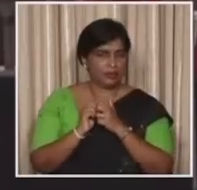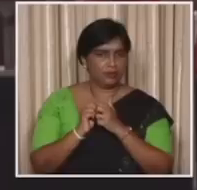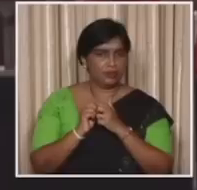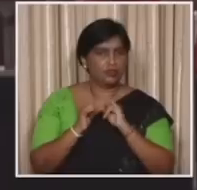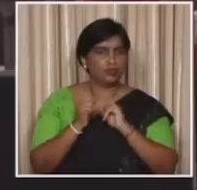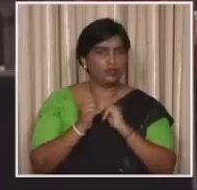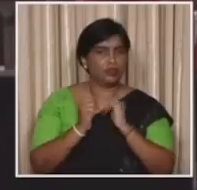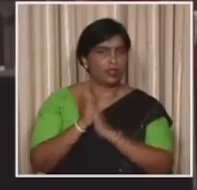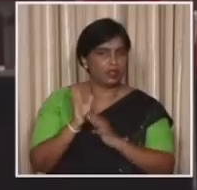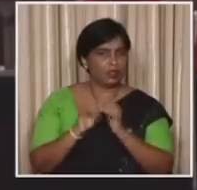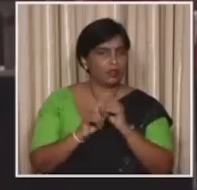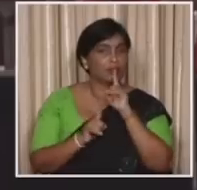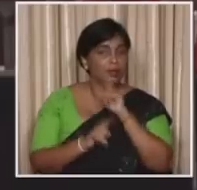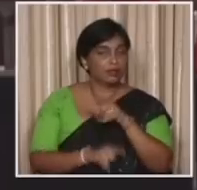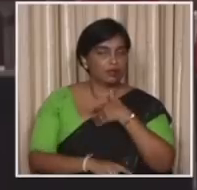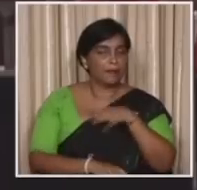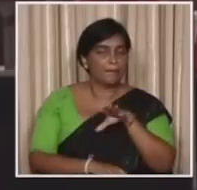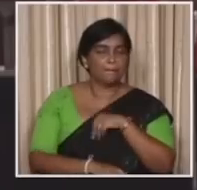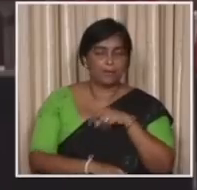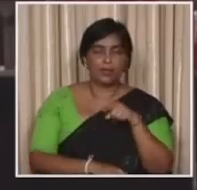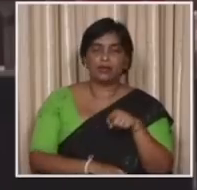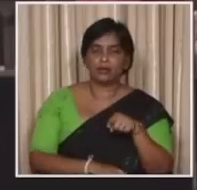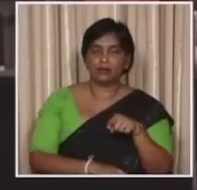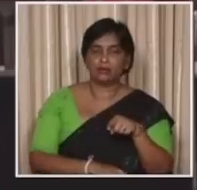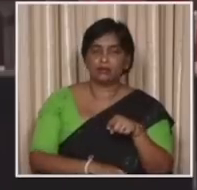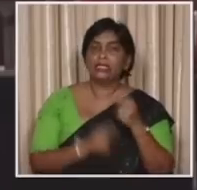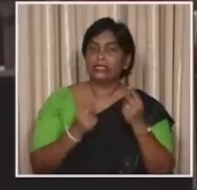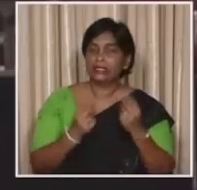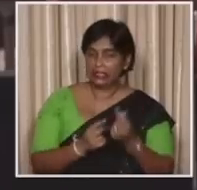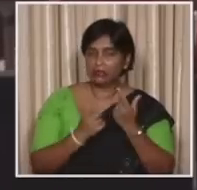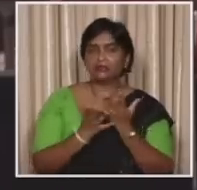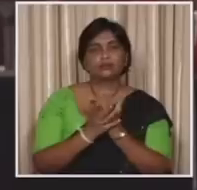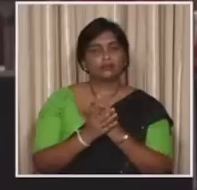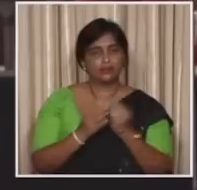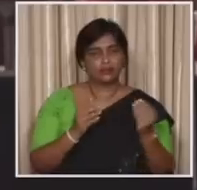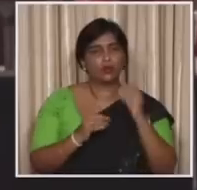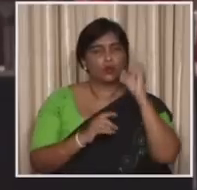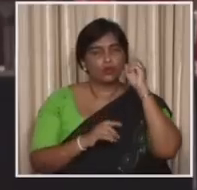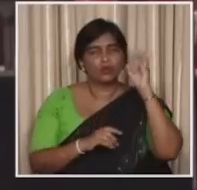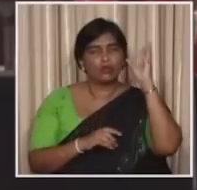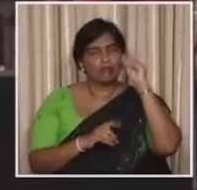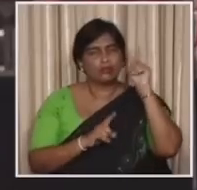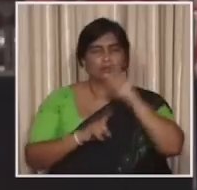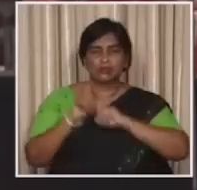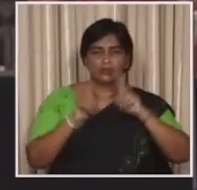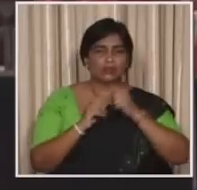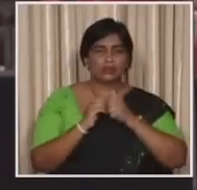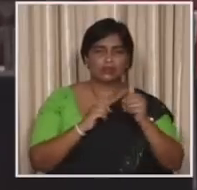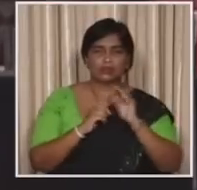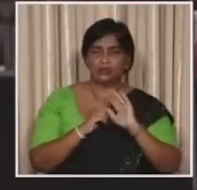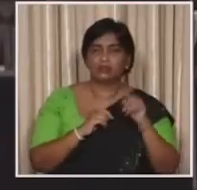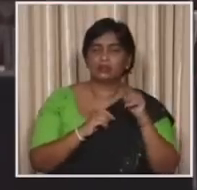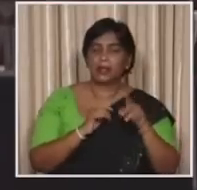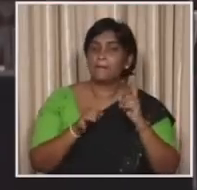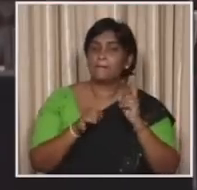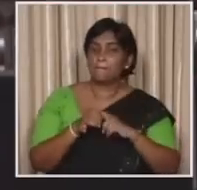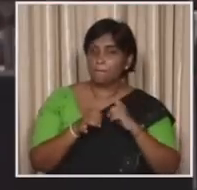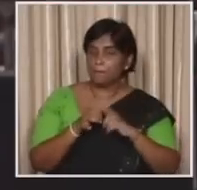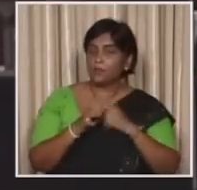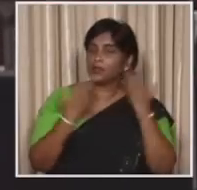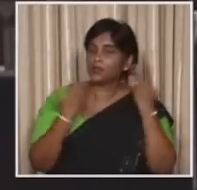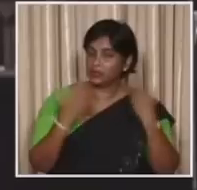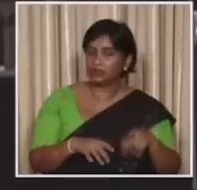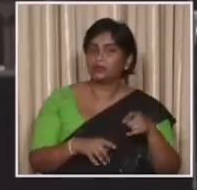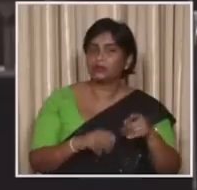සුසිල් ඇමතිතුමා කියපු දේ මමත් අනුමත කරනවා. මේක ඉක්මනින්ම ඉවර කරලා මේක උදේ හවස අපි කතා කර කර ඉන්න එක නෙමෙයි මේ ප්‍රශ්නේ ඉවර